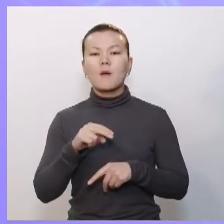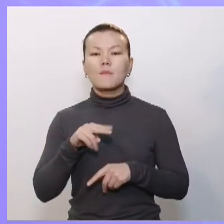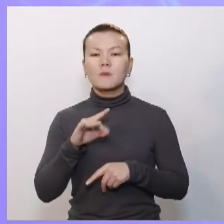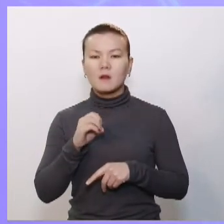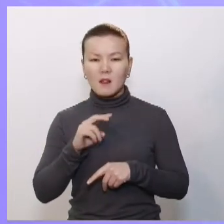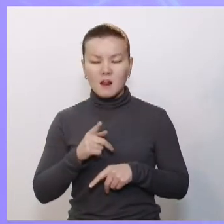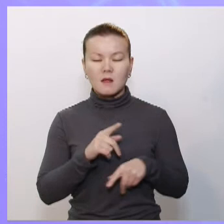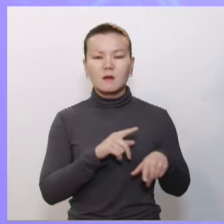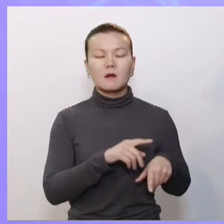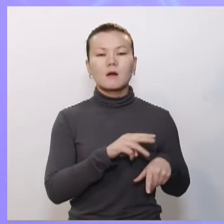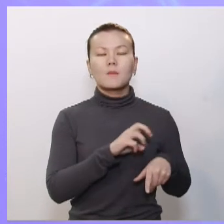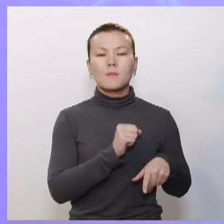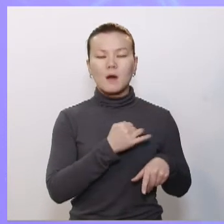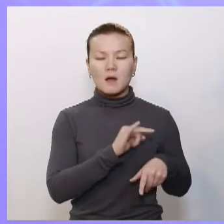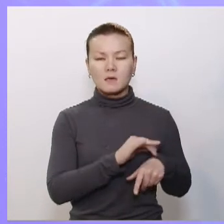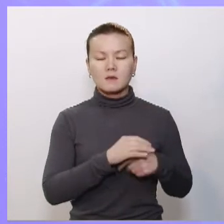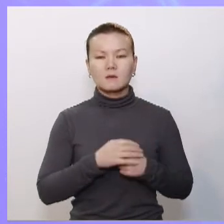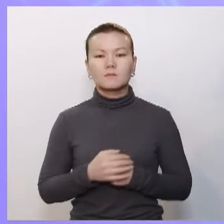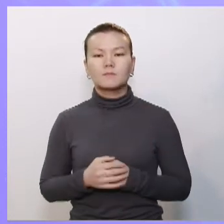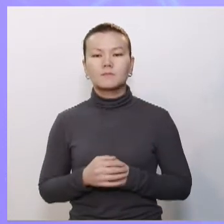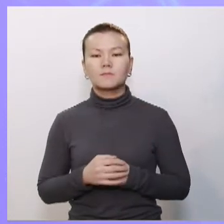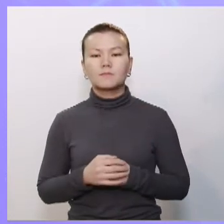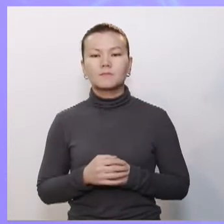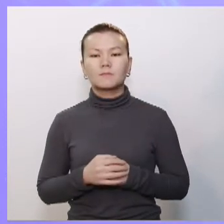бугу май.